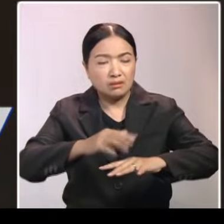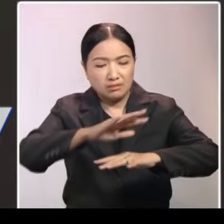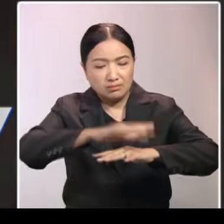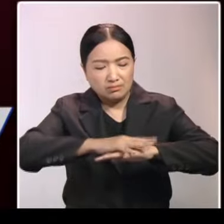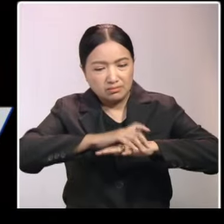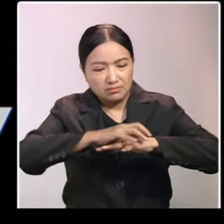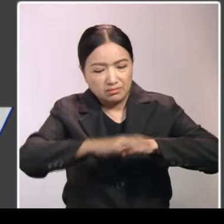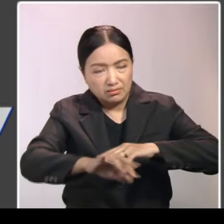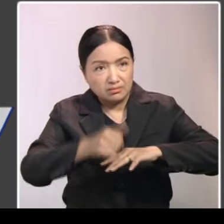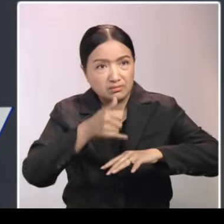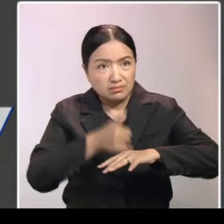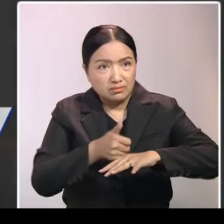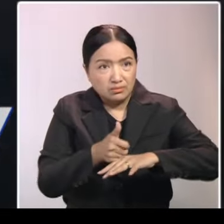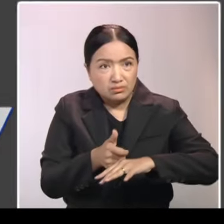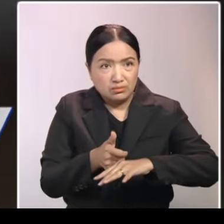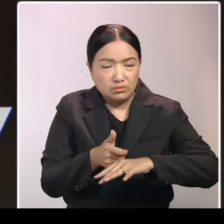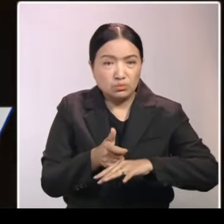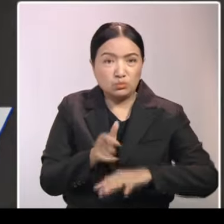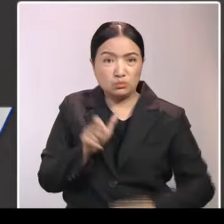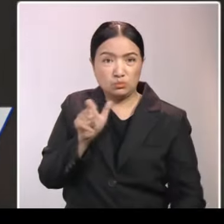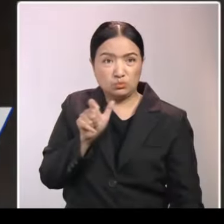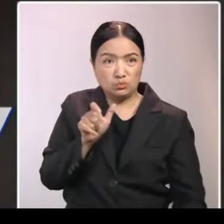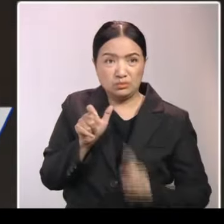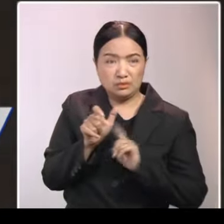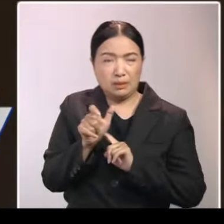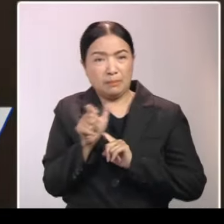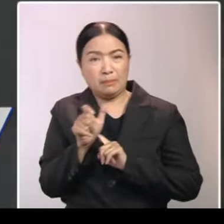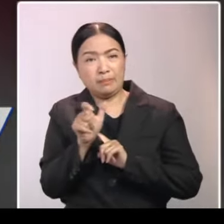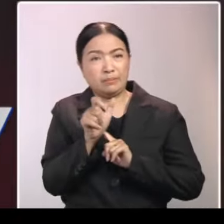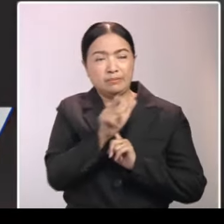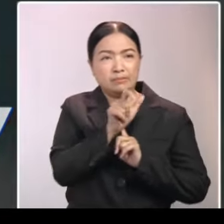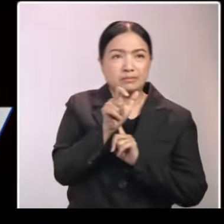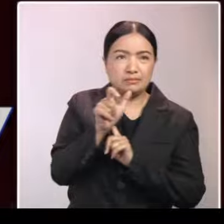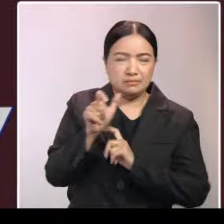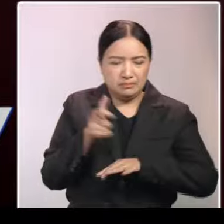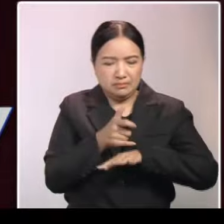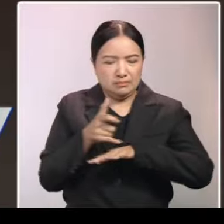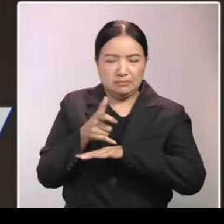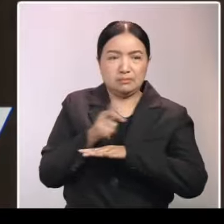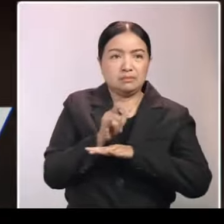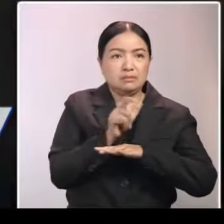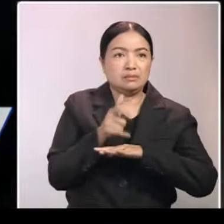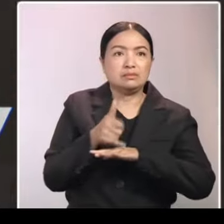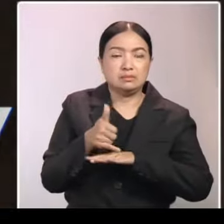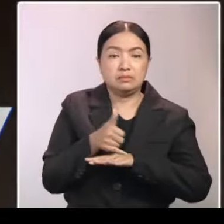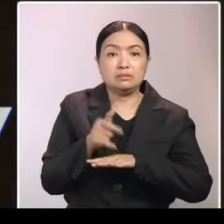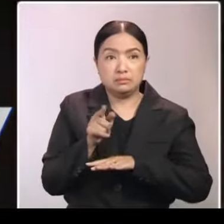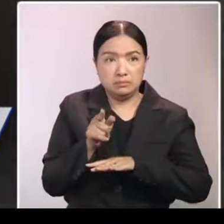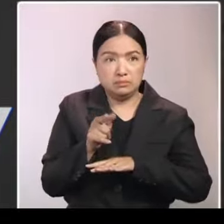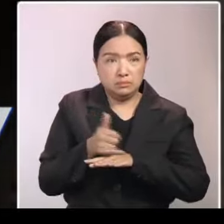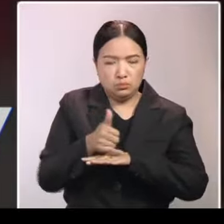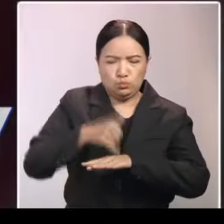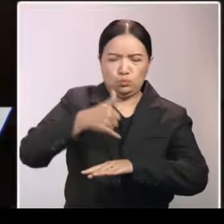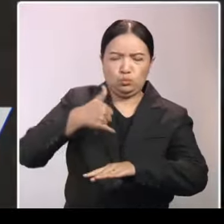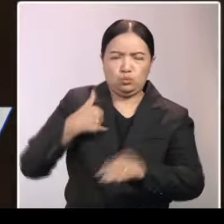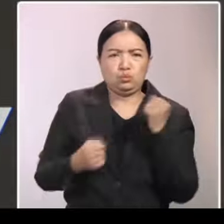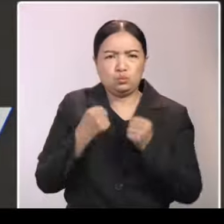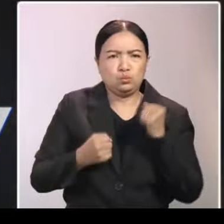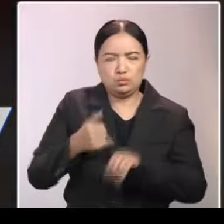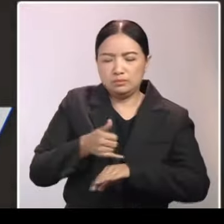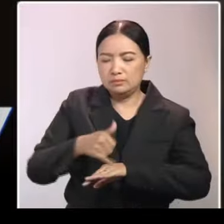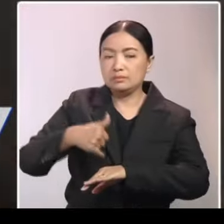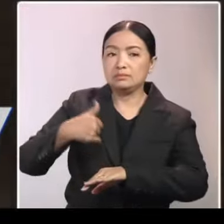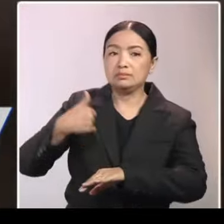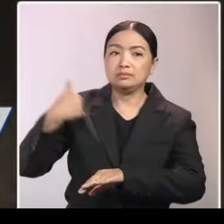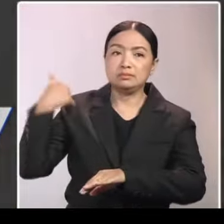เข้ามาไงก็เลยเห็นว่ามือถือของคนที่ถ่ายเนี่ยคือสั่นสั่นเหมือนกับสั่นไหวไอ้ตอนจังหวะสั่นไหวนี่คือวิ่งหนีตายอ่าก็